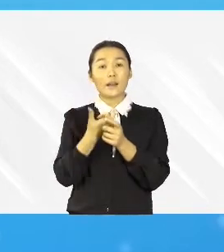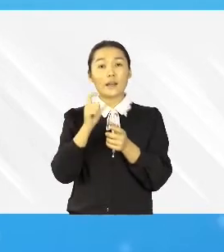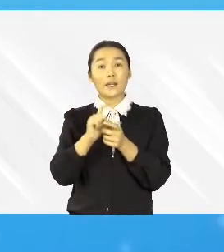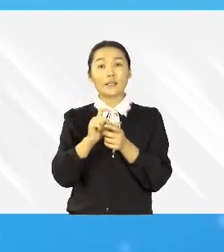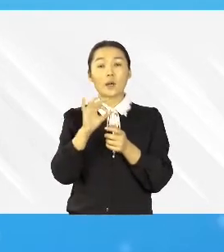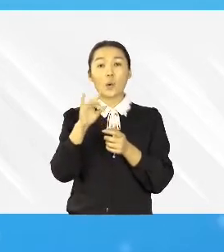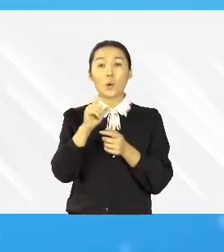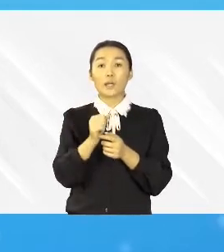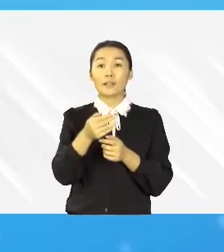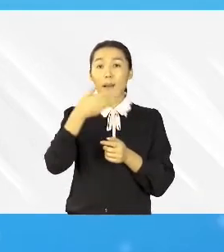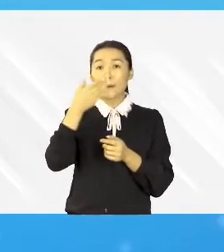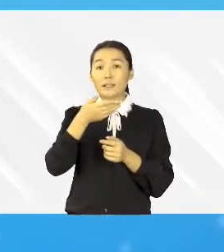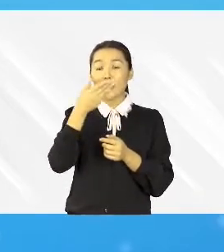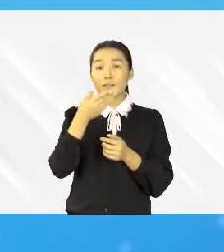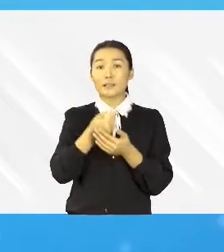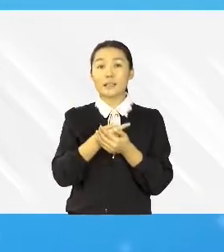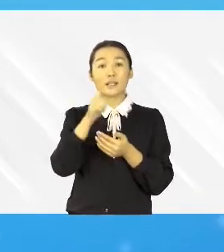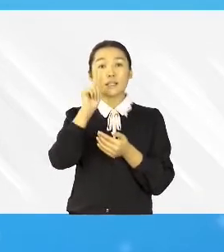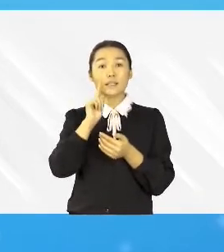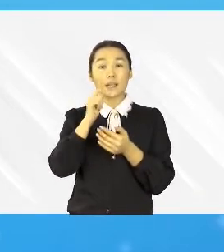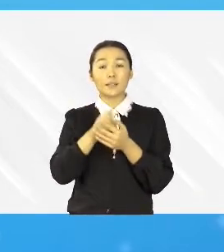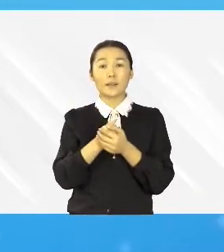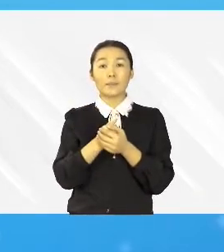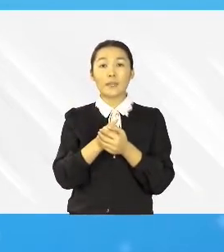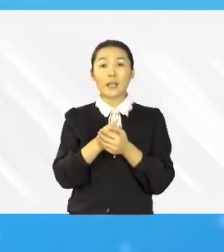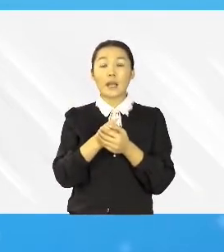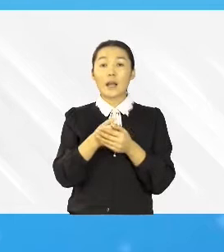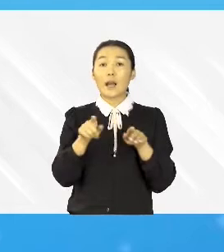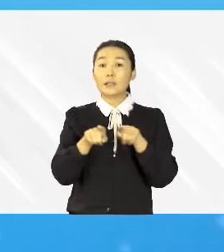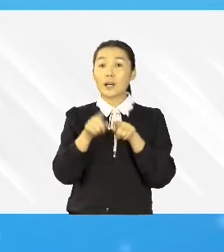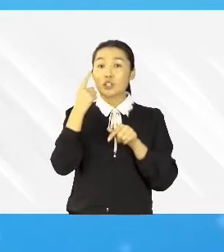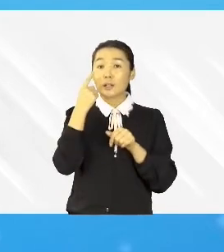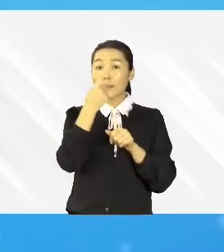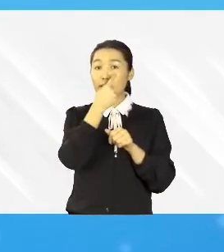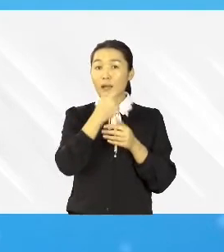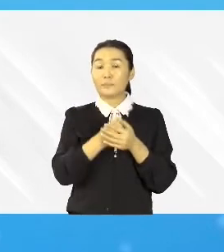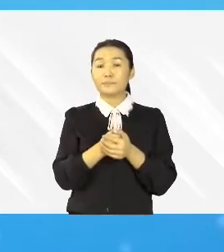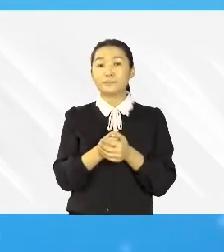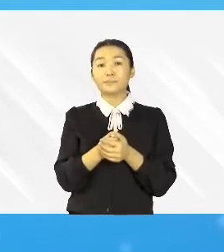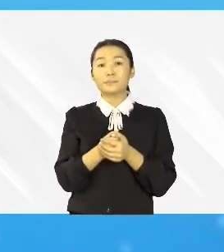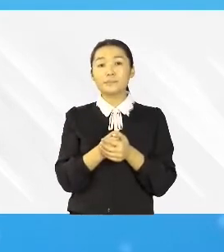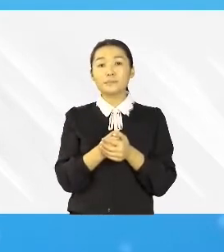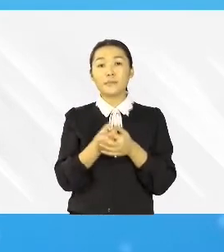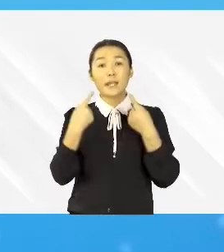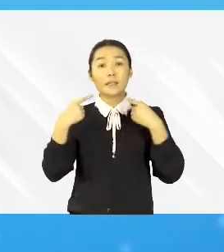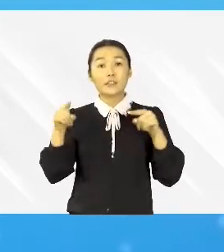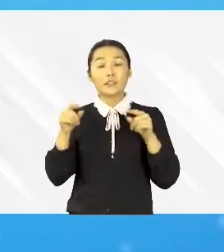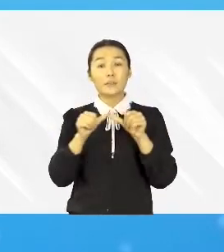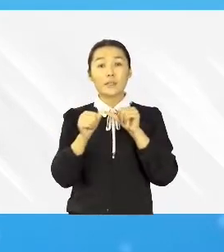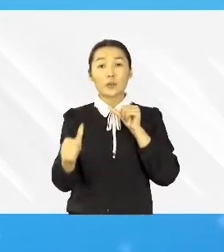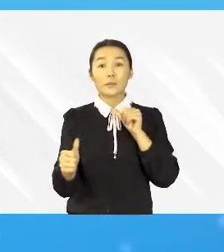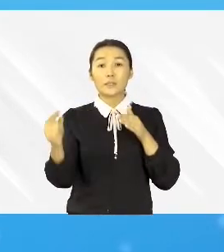осязания, ротовой аппарат, а также глаза сложного и простого строения. Отличительными